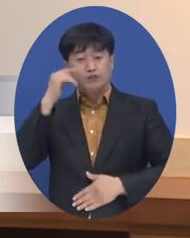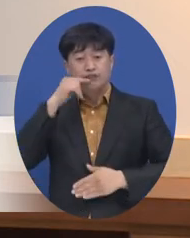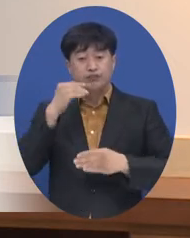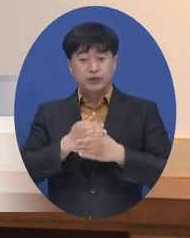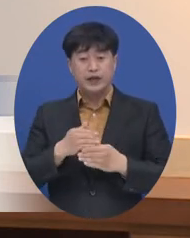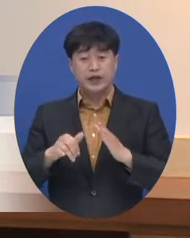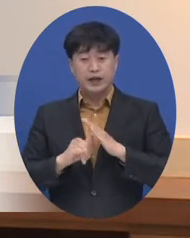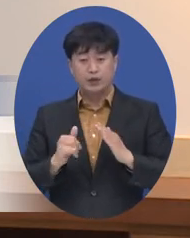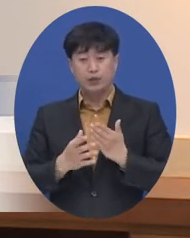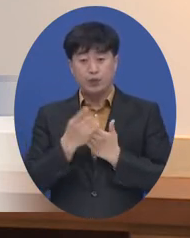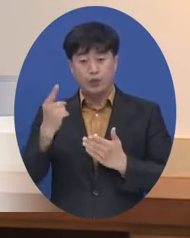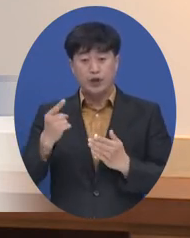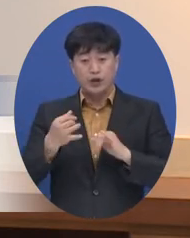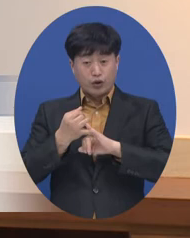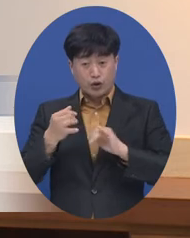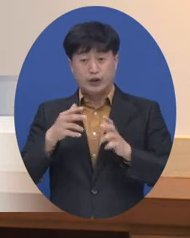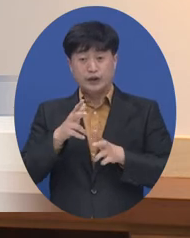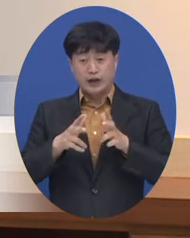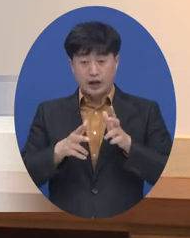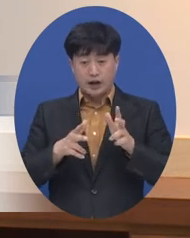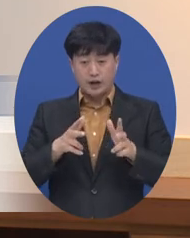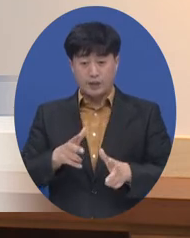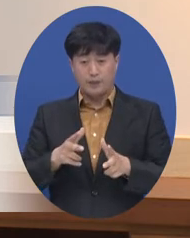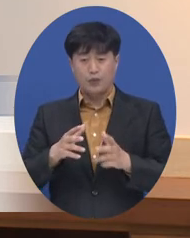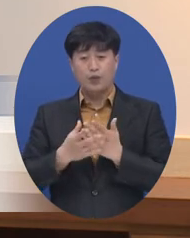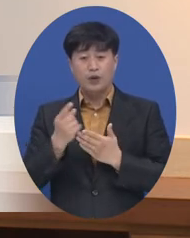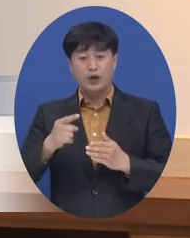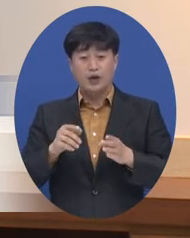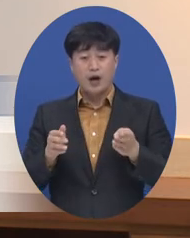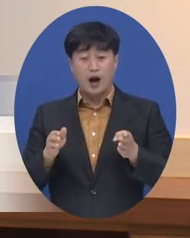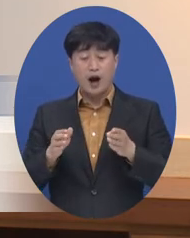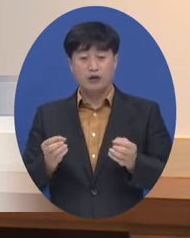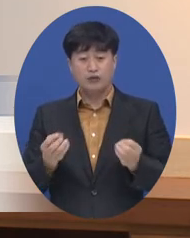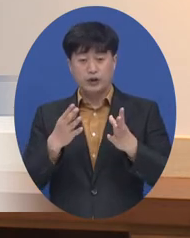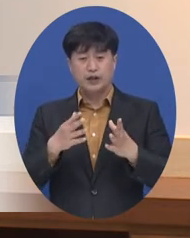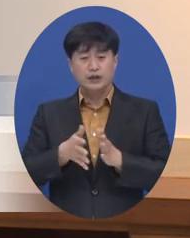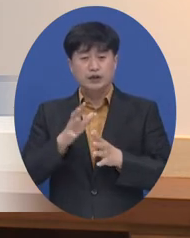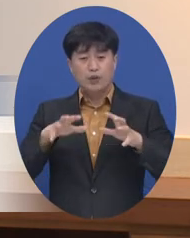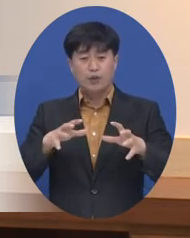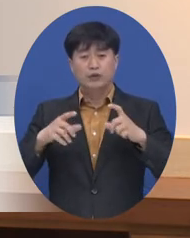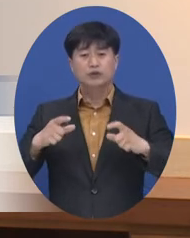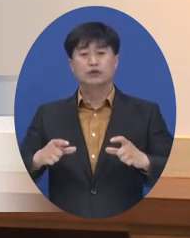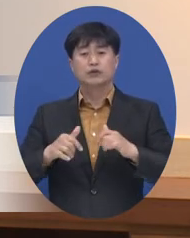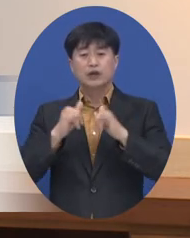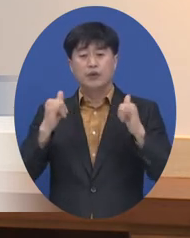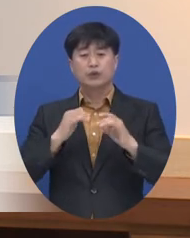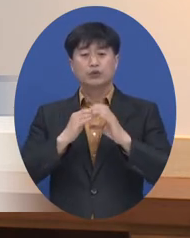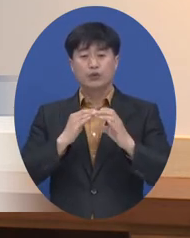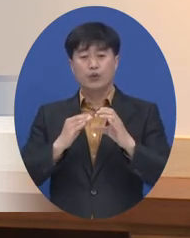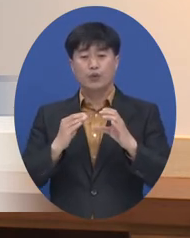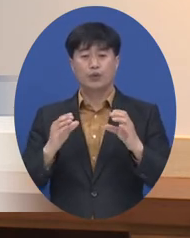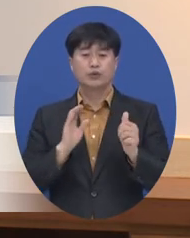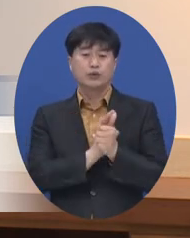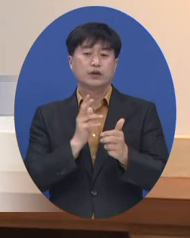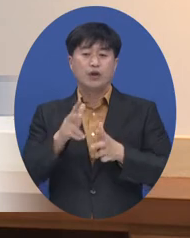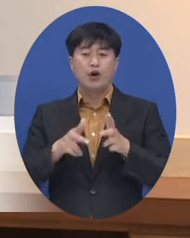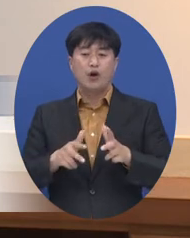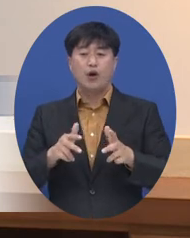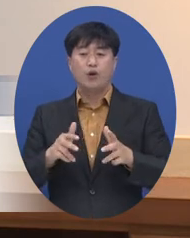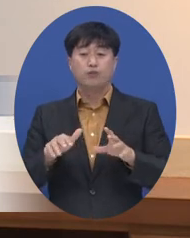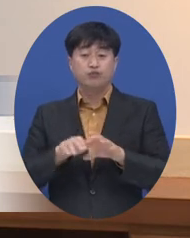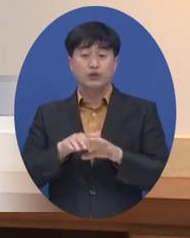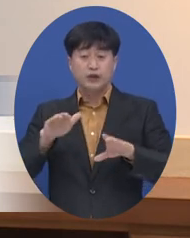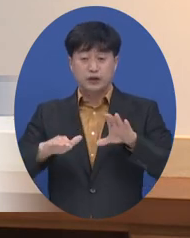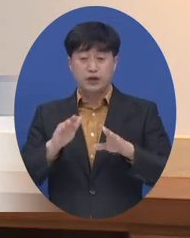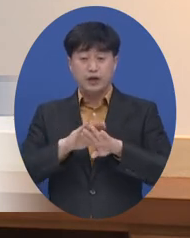가족 통일 결련 사업, 통일 한마당, 시군 지역 사회 소통 화합 지원 사업, 문화 격체 예술을